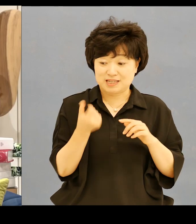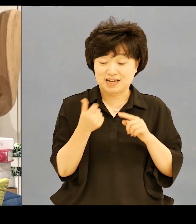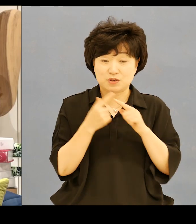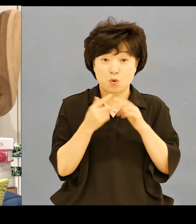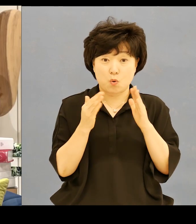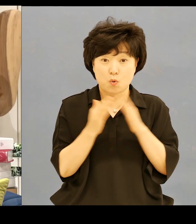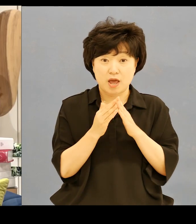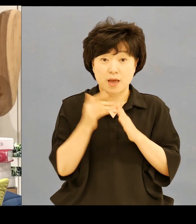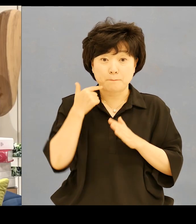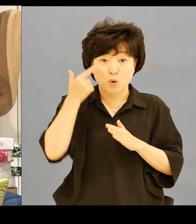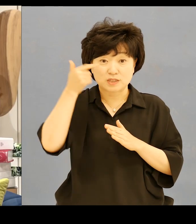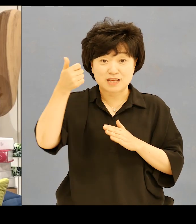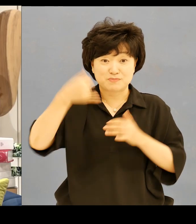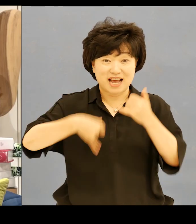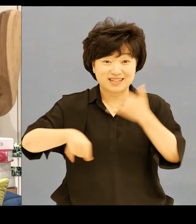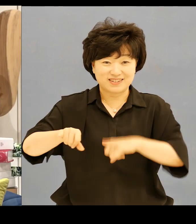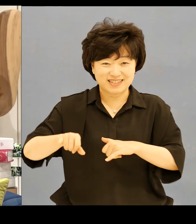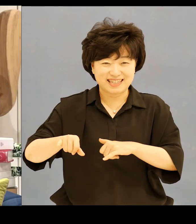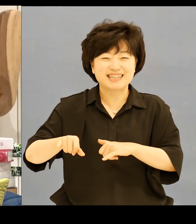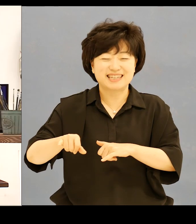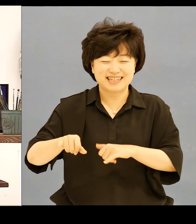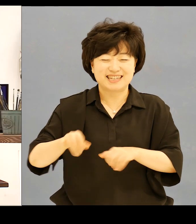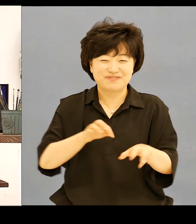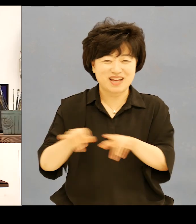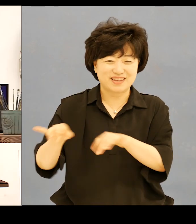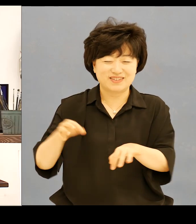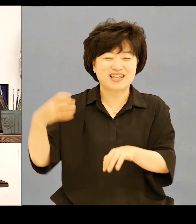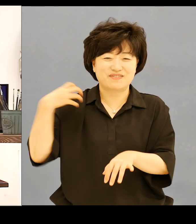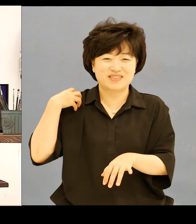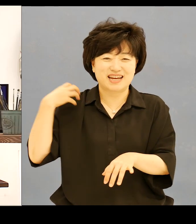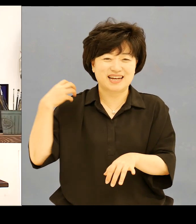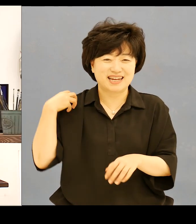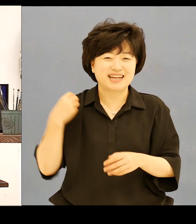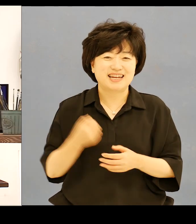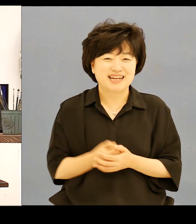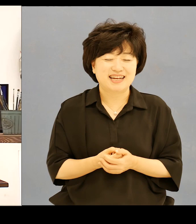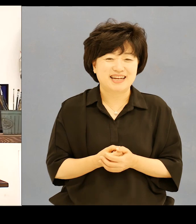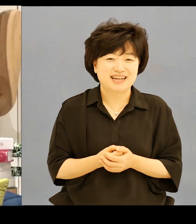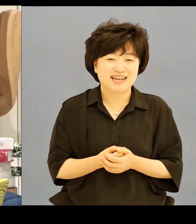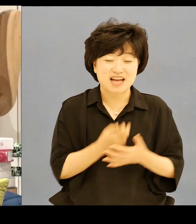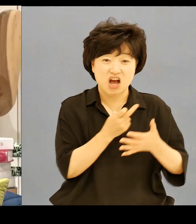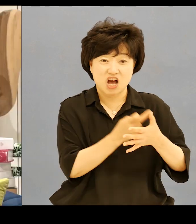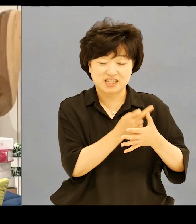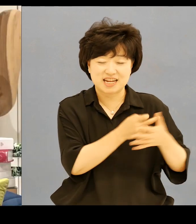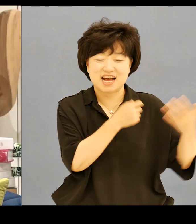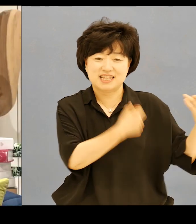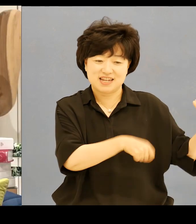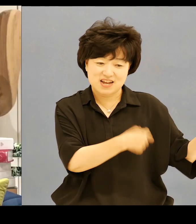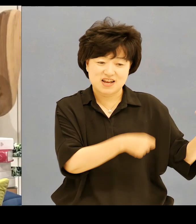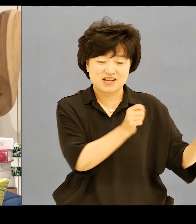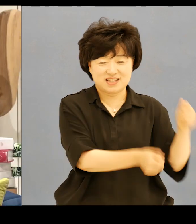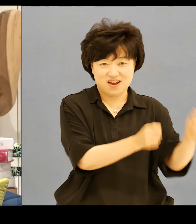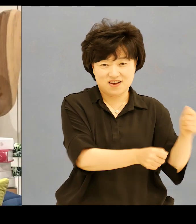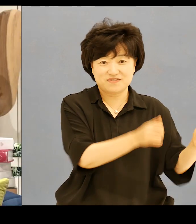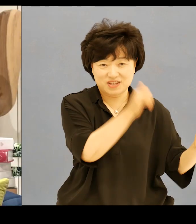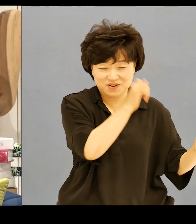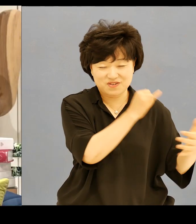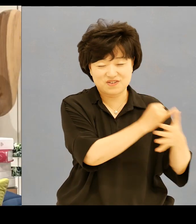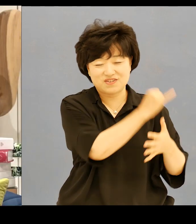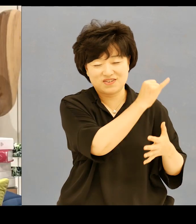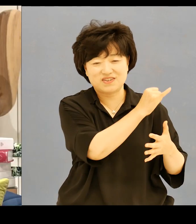교회는 목사님 자녀들이 할 수밖에 없어요. 네. 네. 저희 큰 언니가 이제 기타랑 드럼을